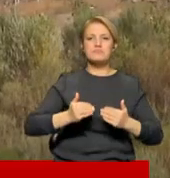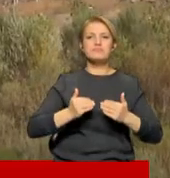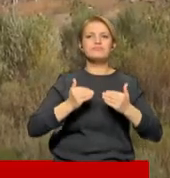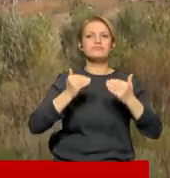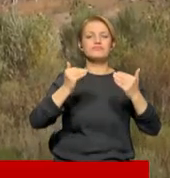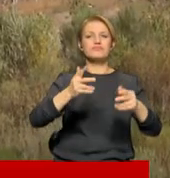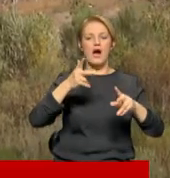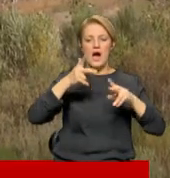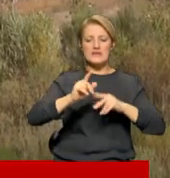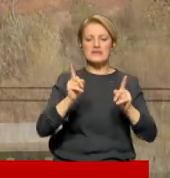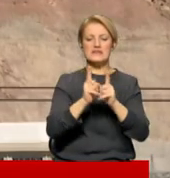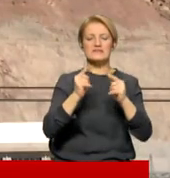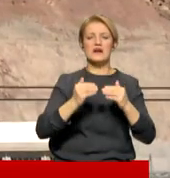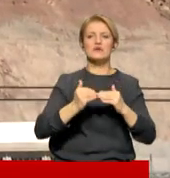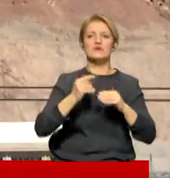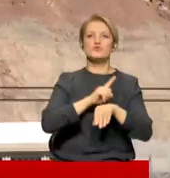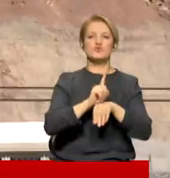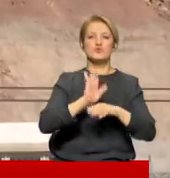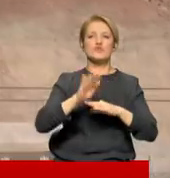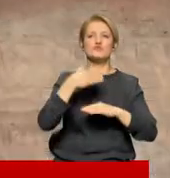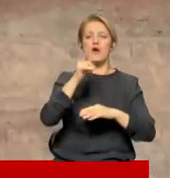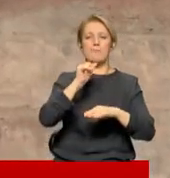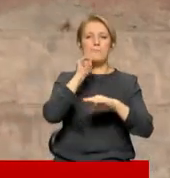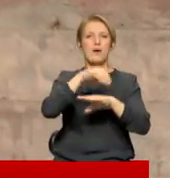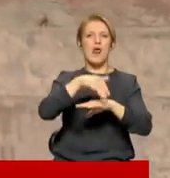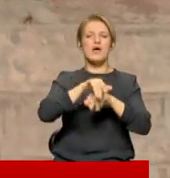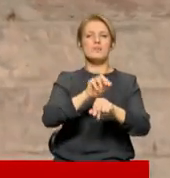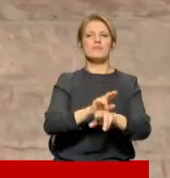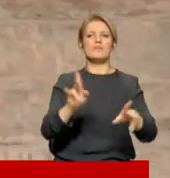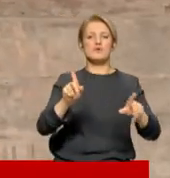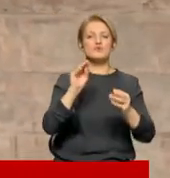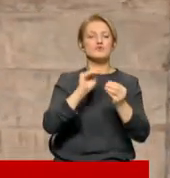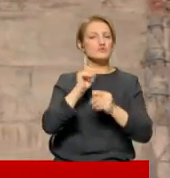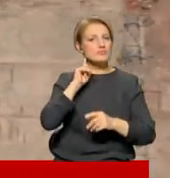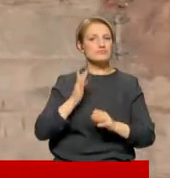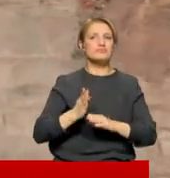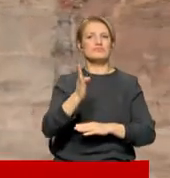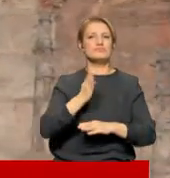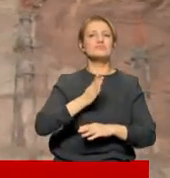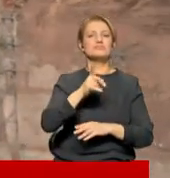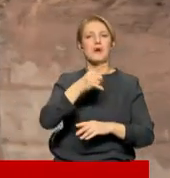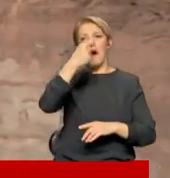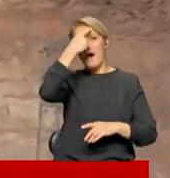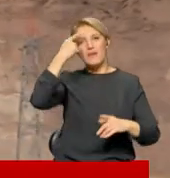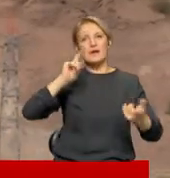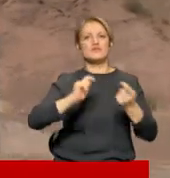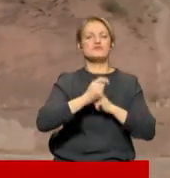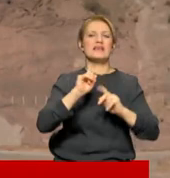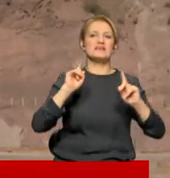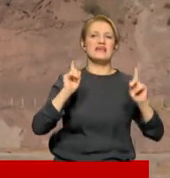açılışından kısa süre sonra çökmeler yaşanan bir baraj yapılan suç duyuruları da kınanın kaderini değiştiremedi